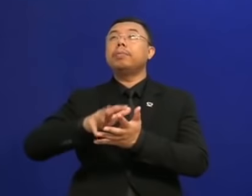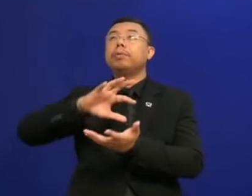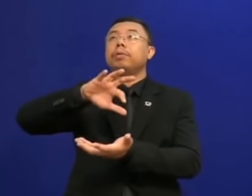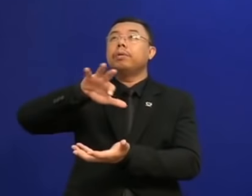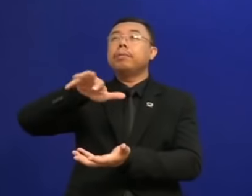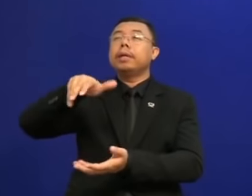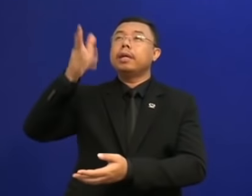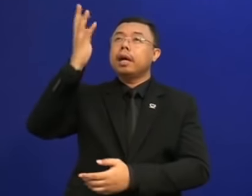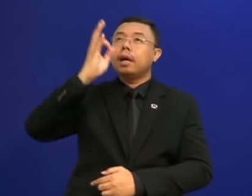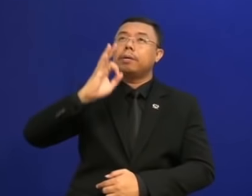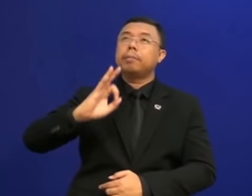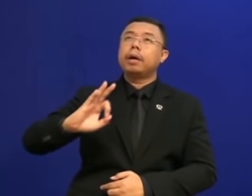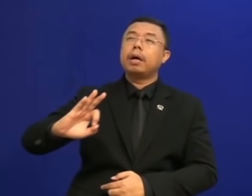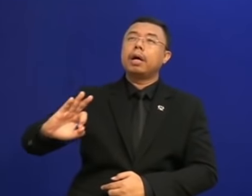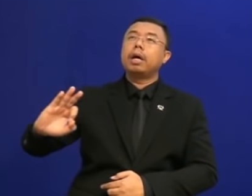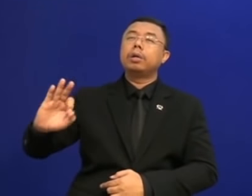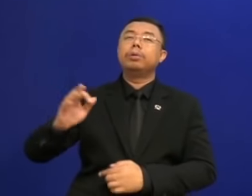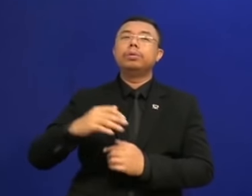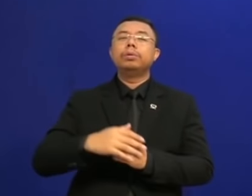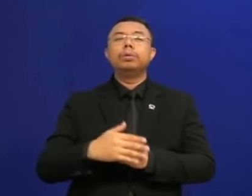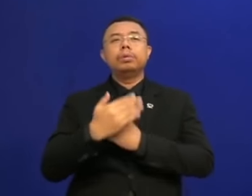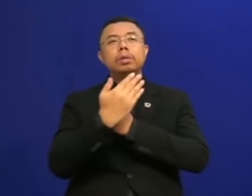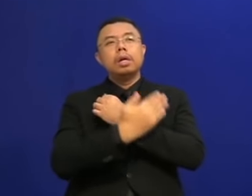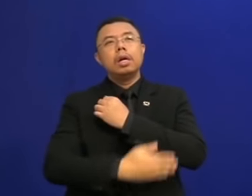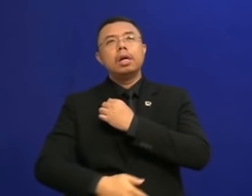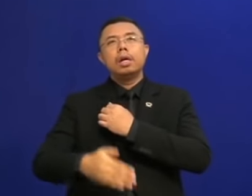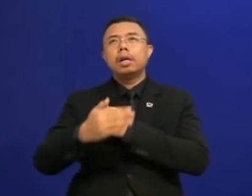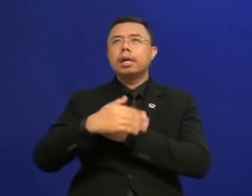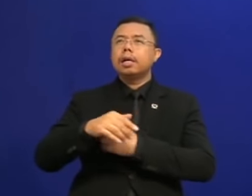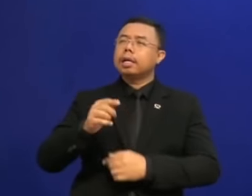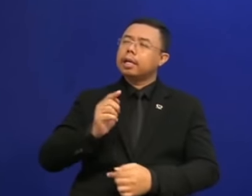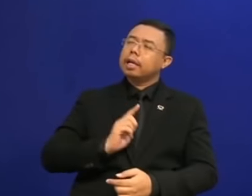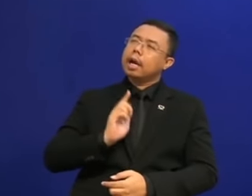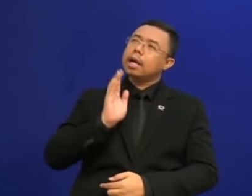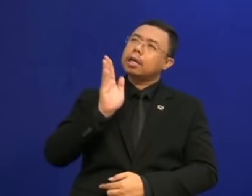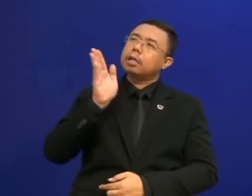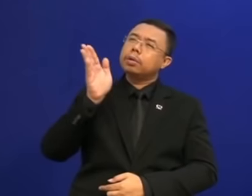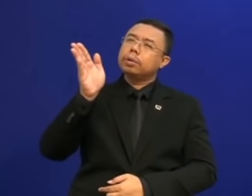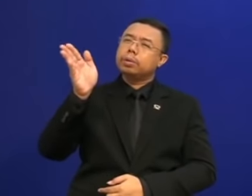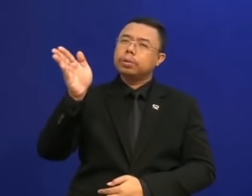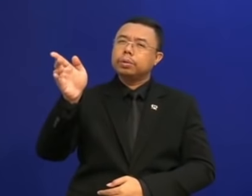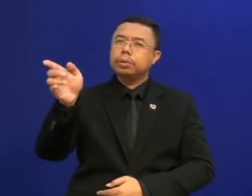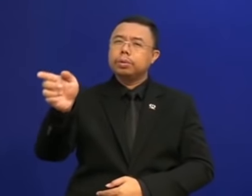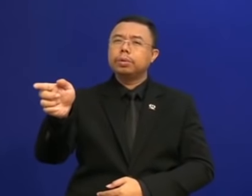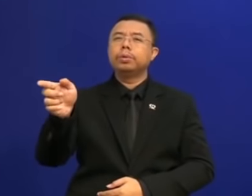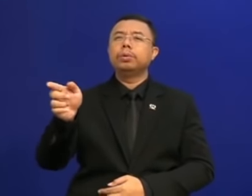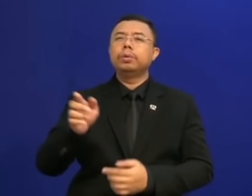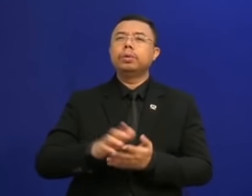Langit dan bumi yang baru, negeri yang ku